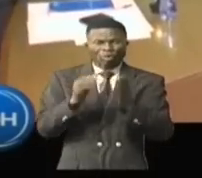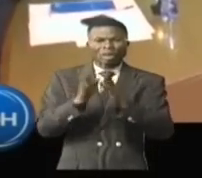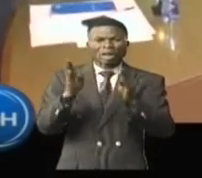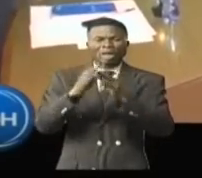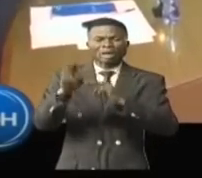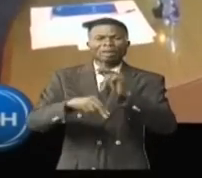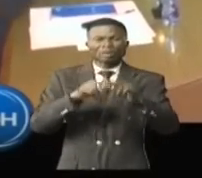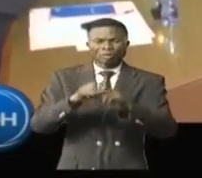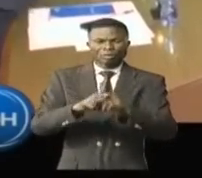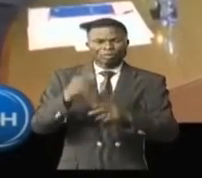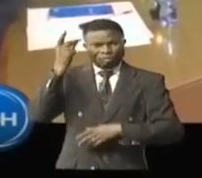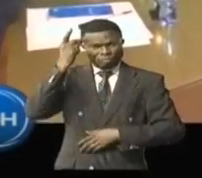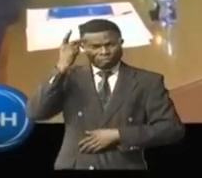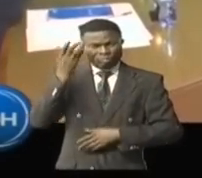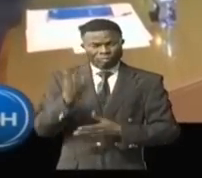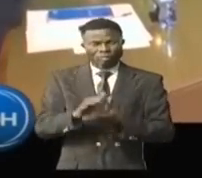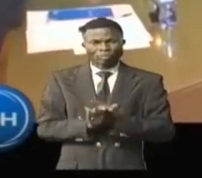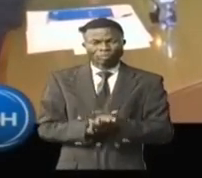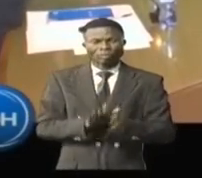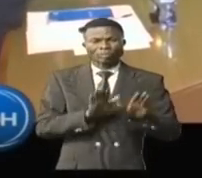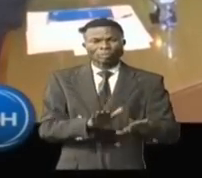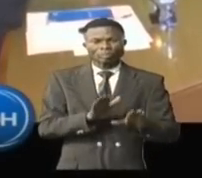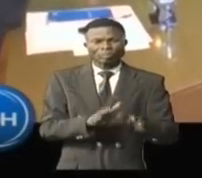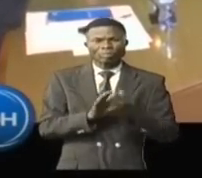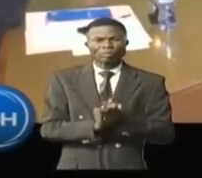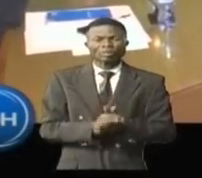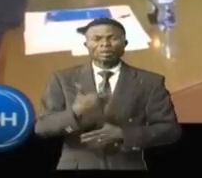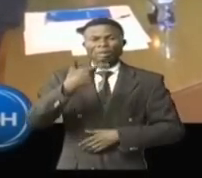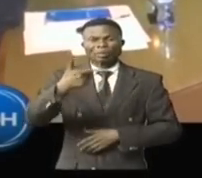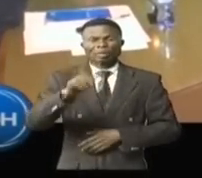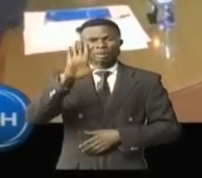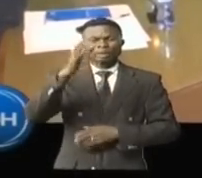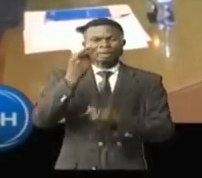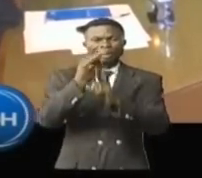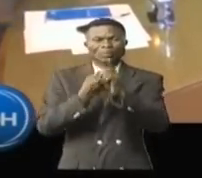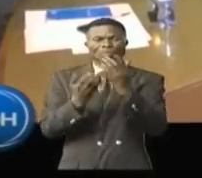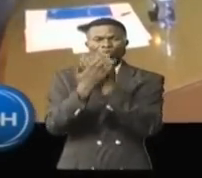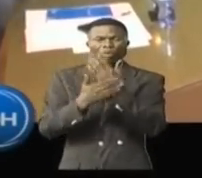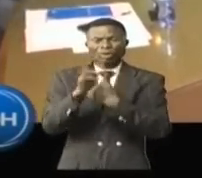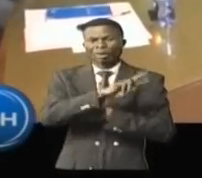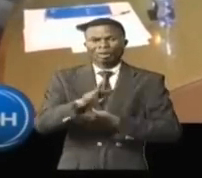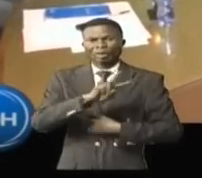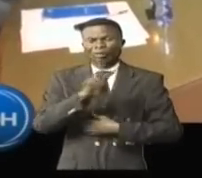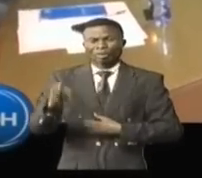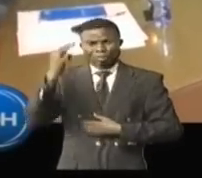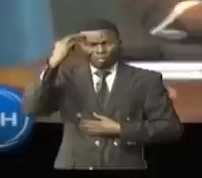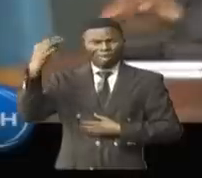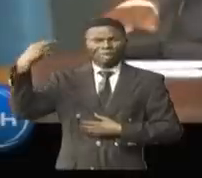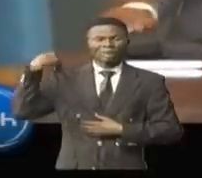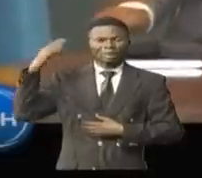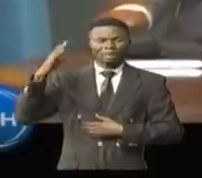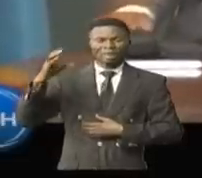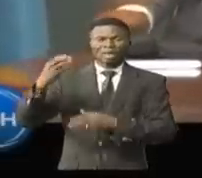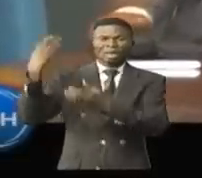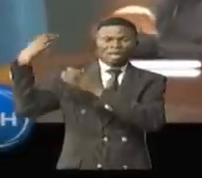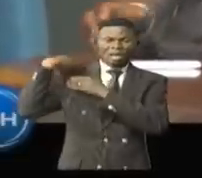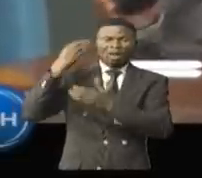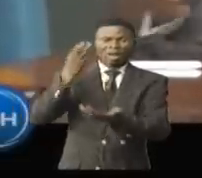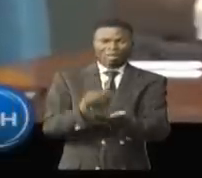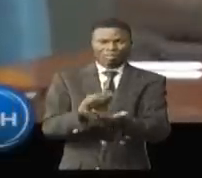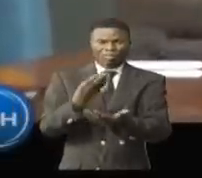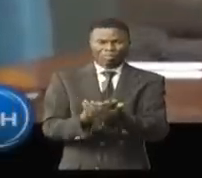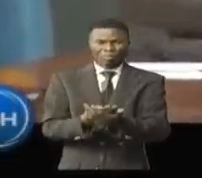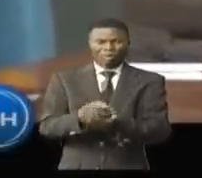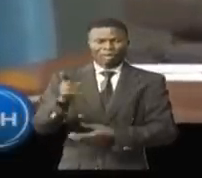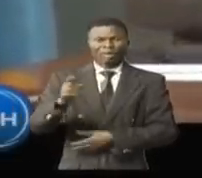une rencontre ne peut plus importante, présidée ce mardi 5 juillet 2022 par le ministre d'État en charge du budget, Aimé Boji